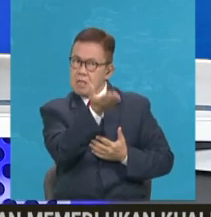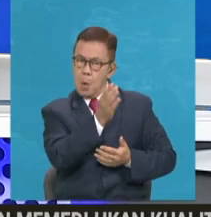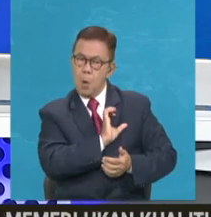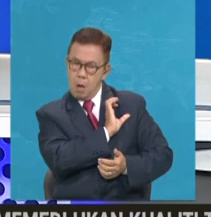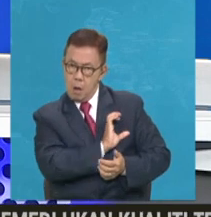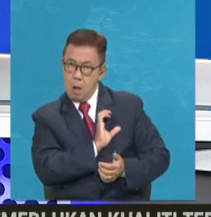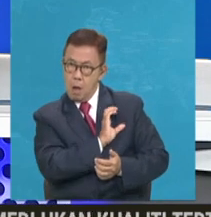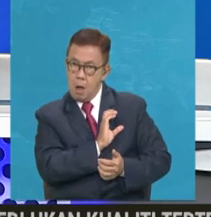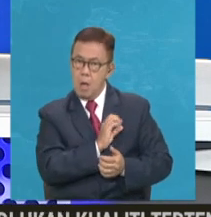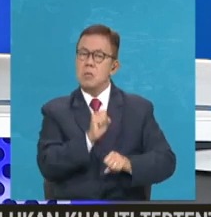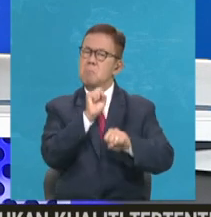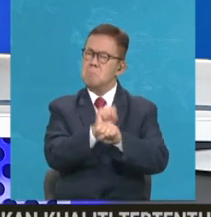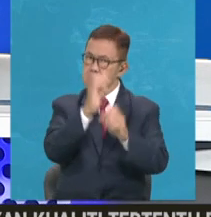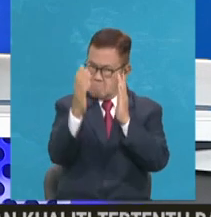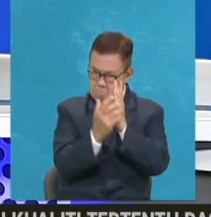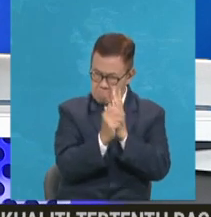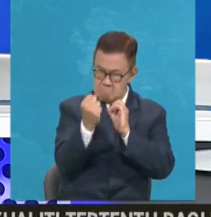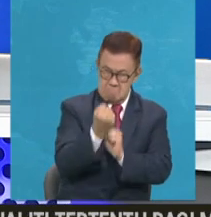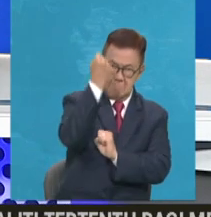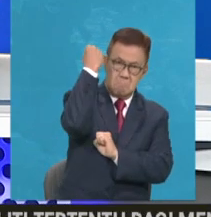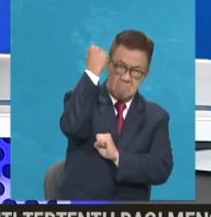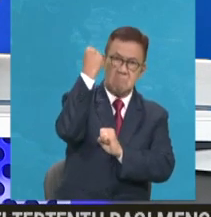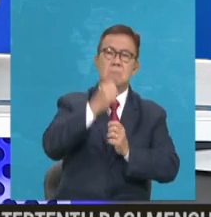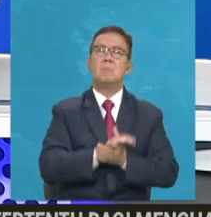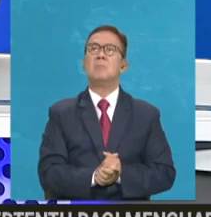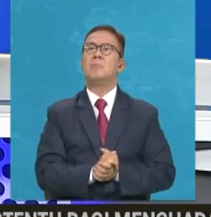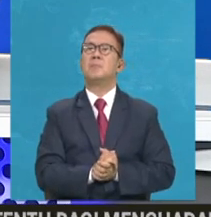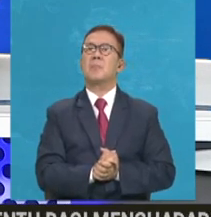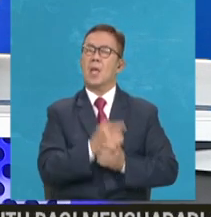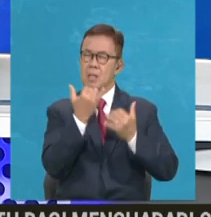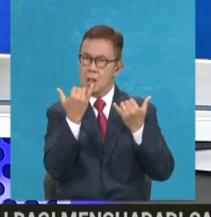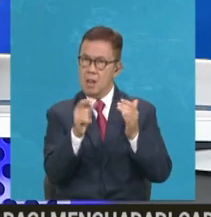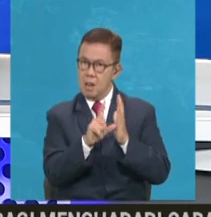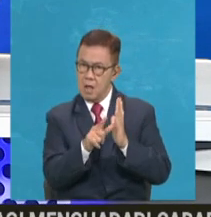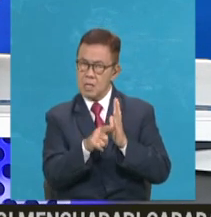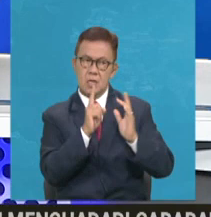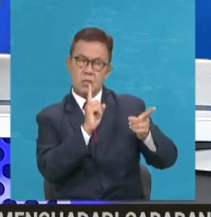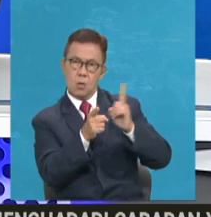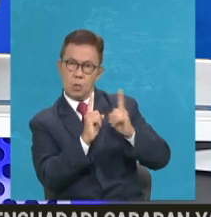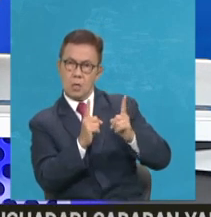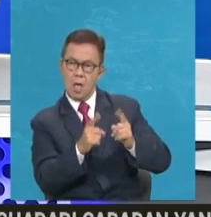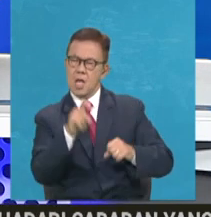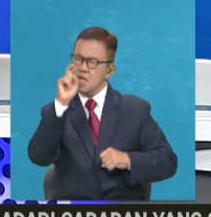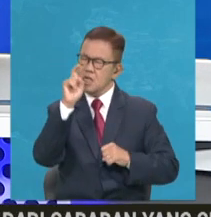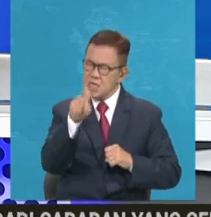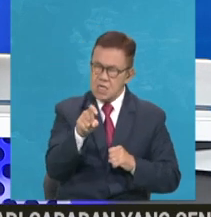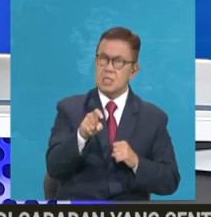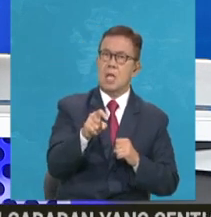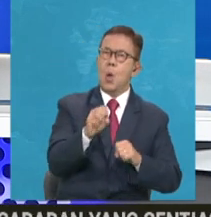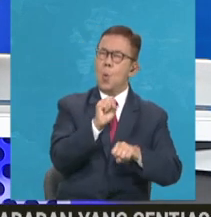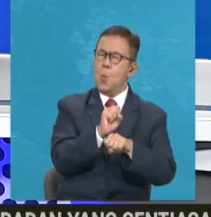akan menjadi penentu kerja menurut Menteri Kesehatan lagi penjagaan kesehatan memerlukan ke pakaran tertentu